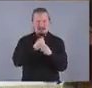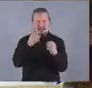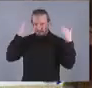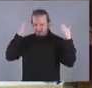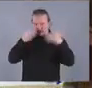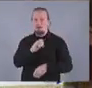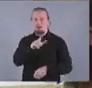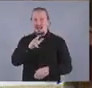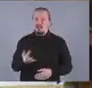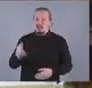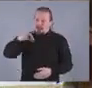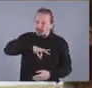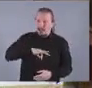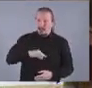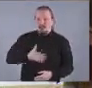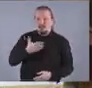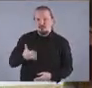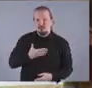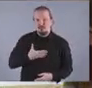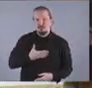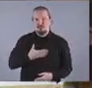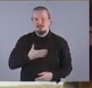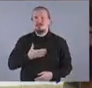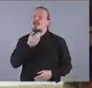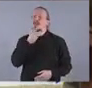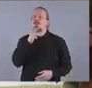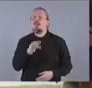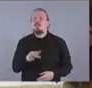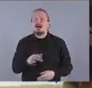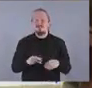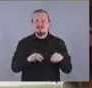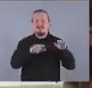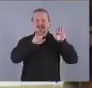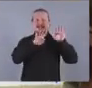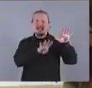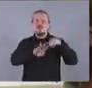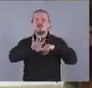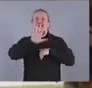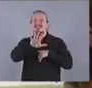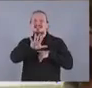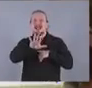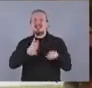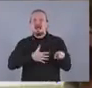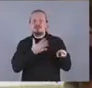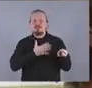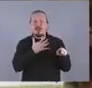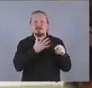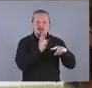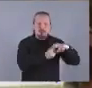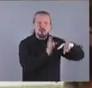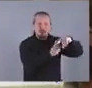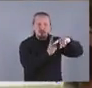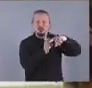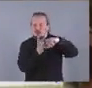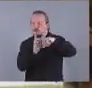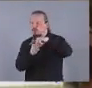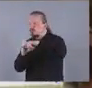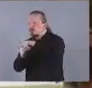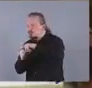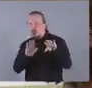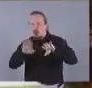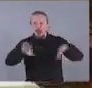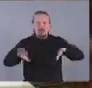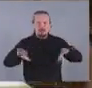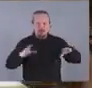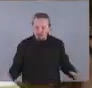métropolitain qui ne saurait être la juxtaposition de 95 intérêts communaux. Il doit être construit en commun